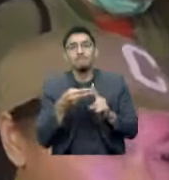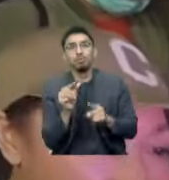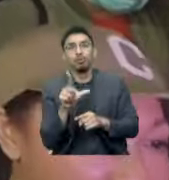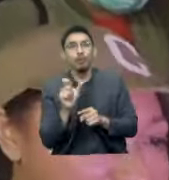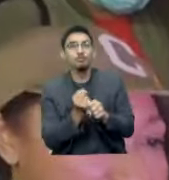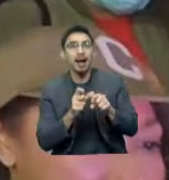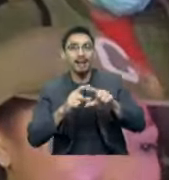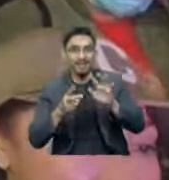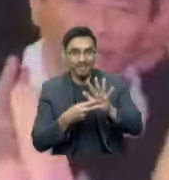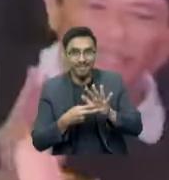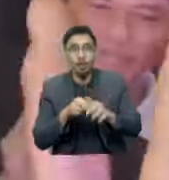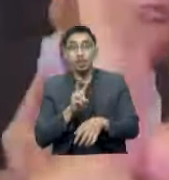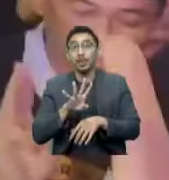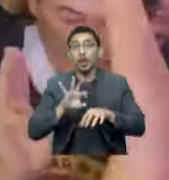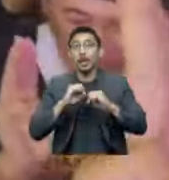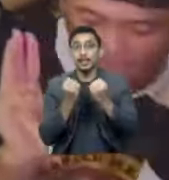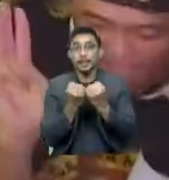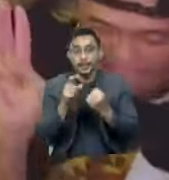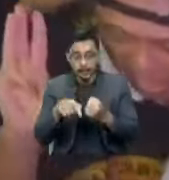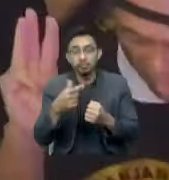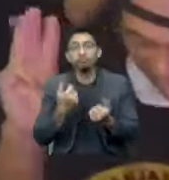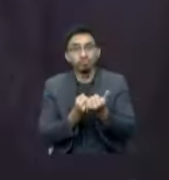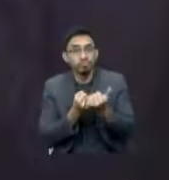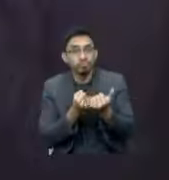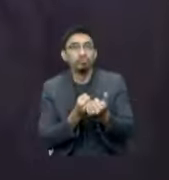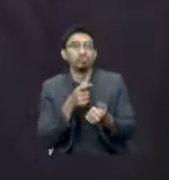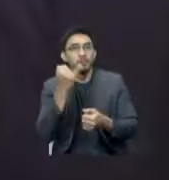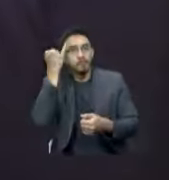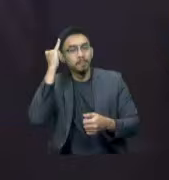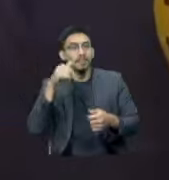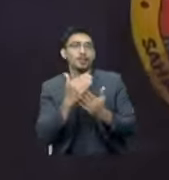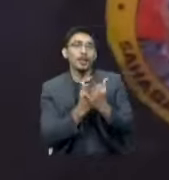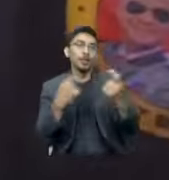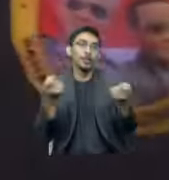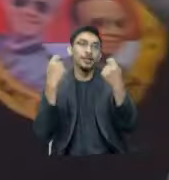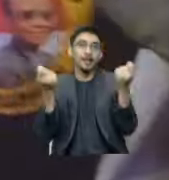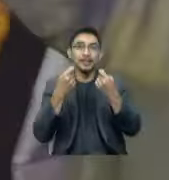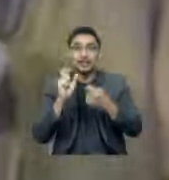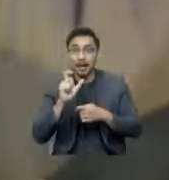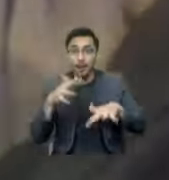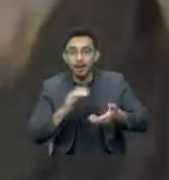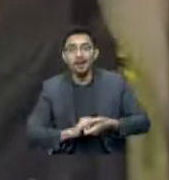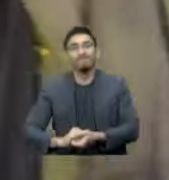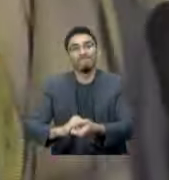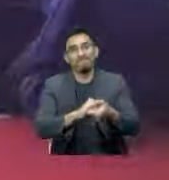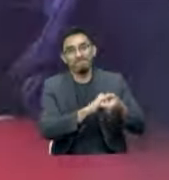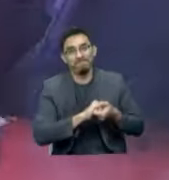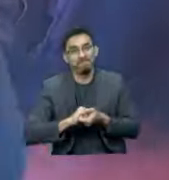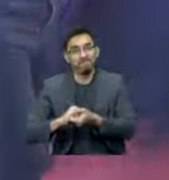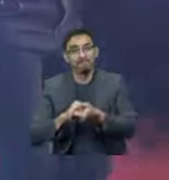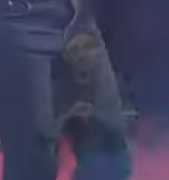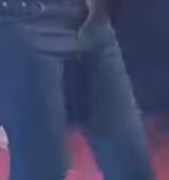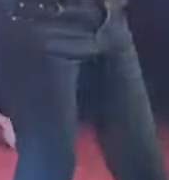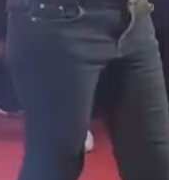24 organisasi relawan pendukung Ganjar yang menginisiasi dan mensukseskan acara ini dengan cara bergotong royong. Acara dukungan untuk